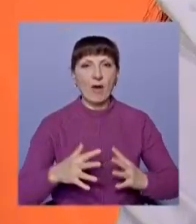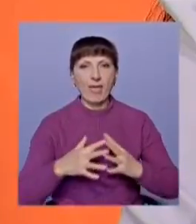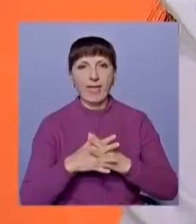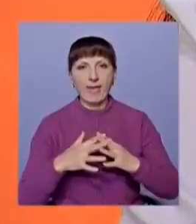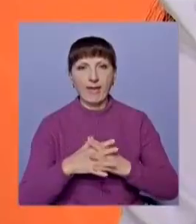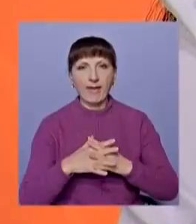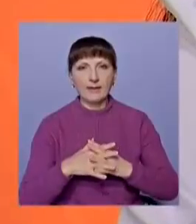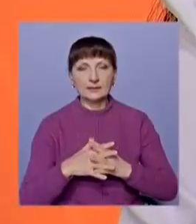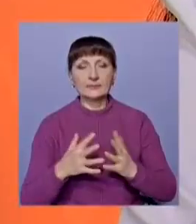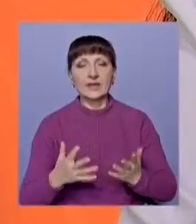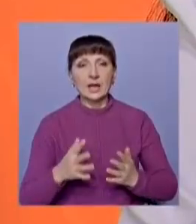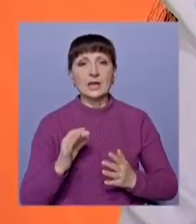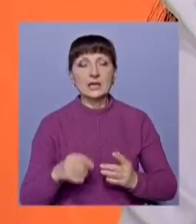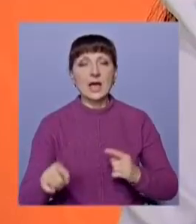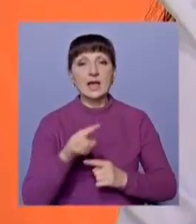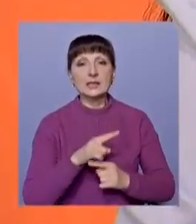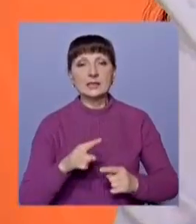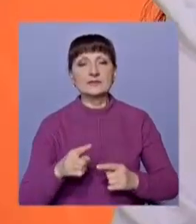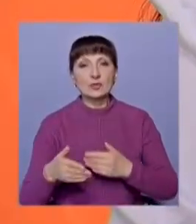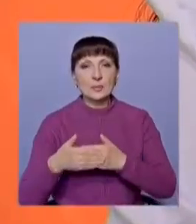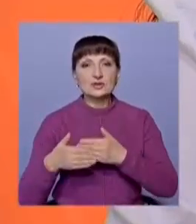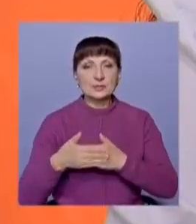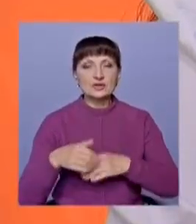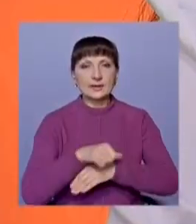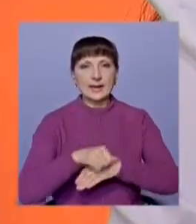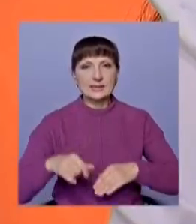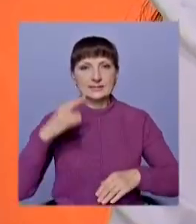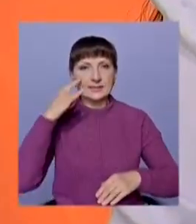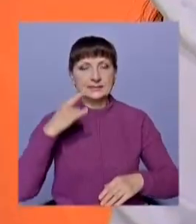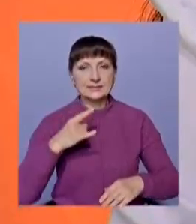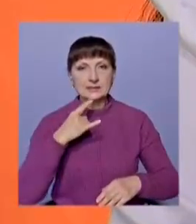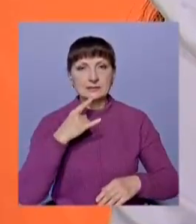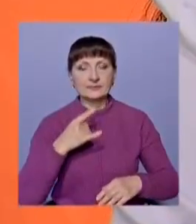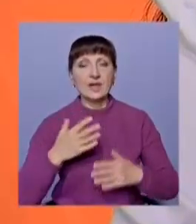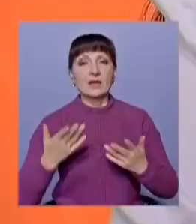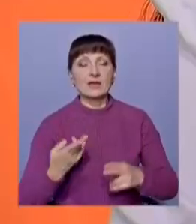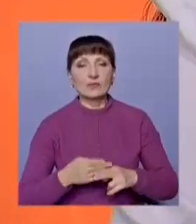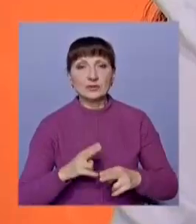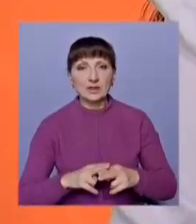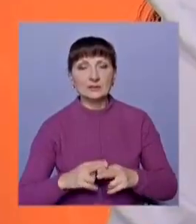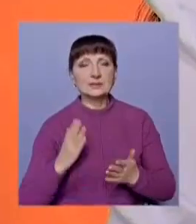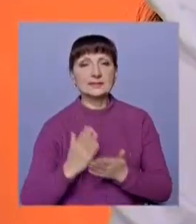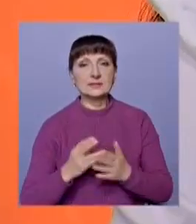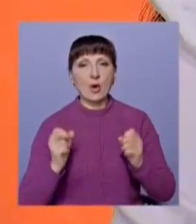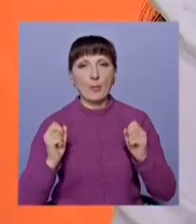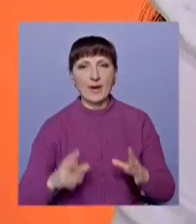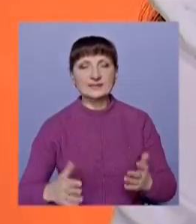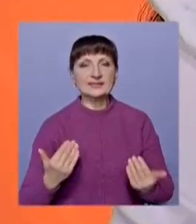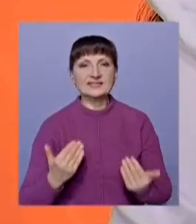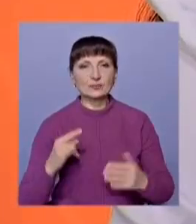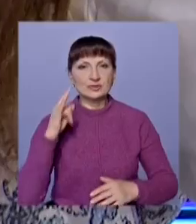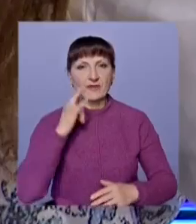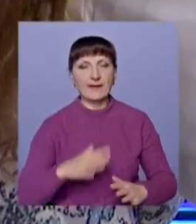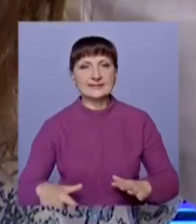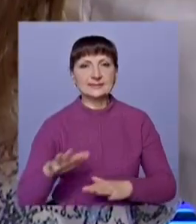военные столкновения, и они все ближе подбираются к границам нашего региона. И вот именно это и представляет опасность для сегодняшнего